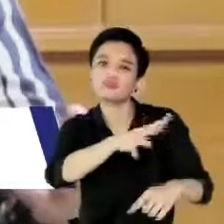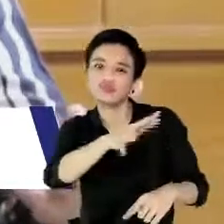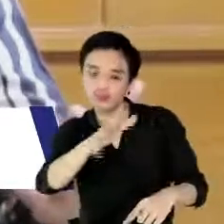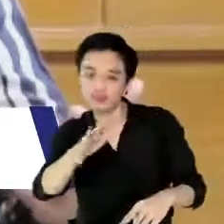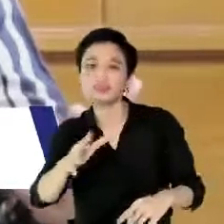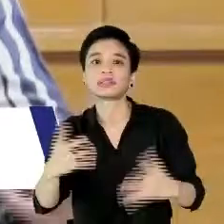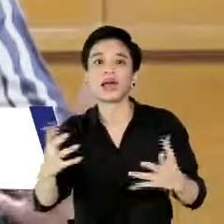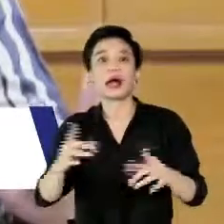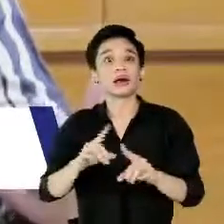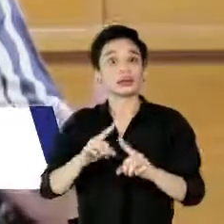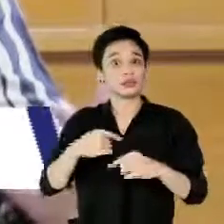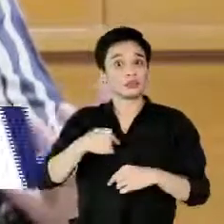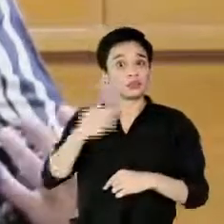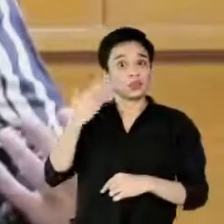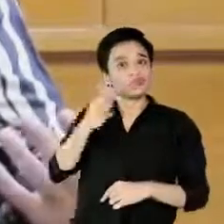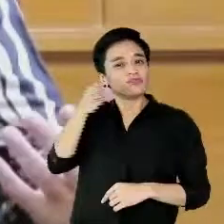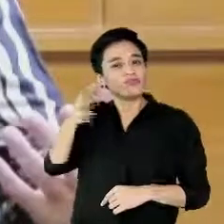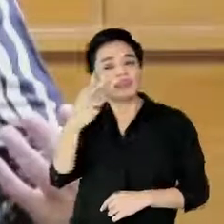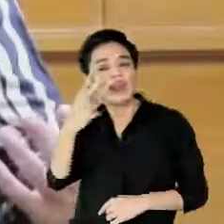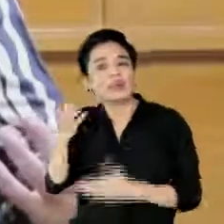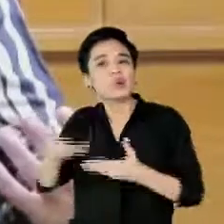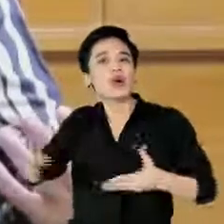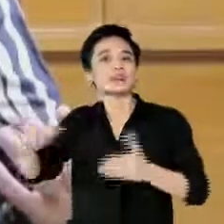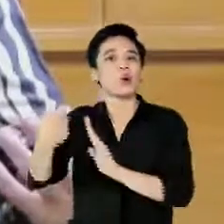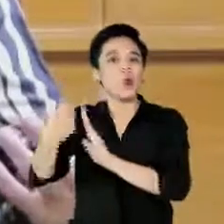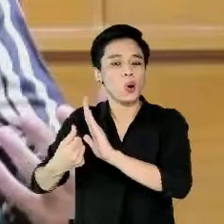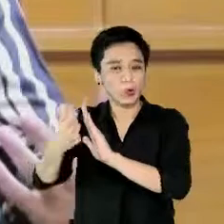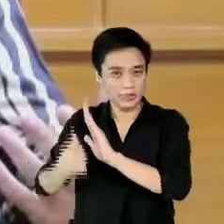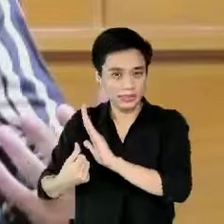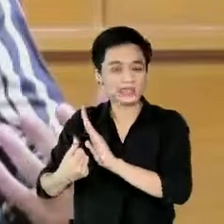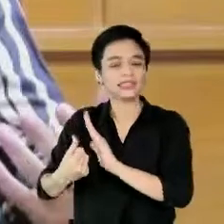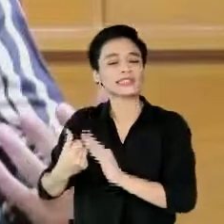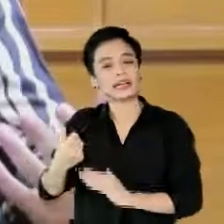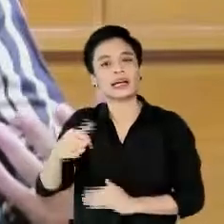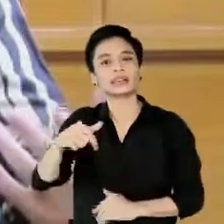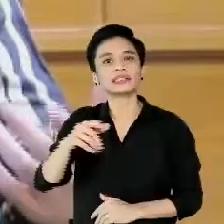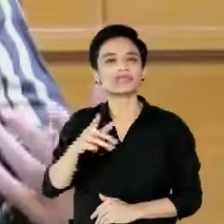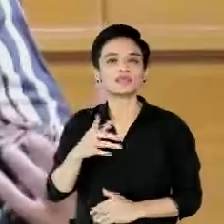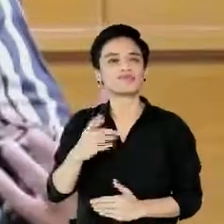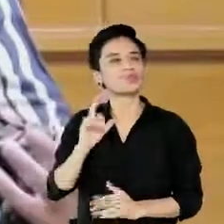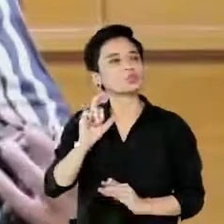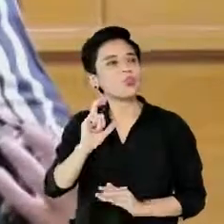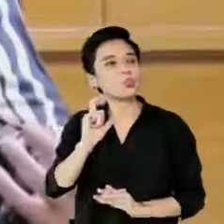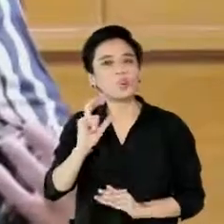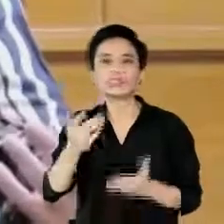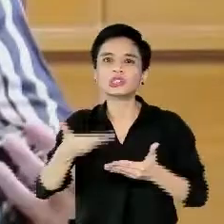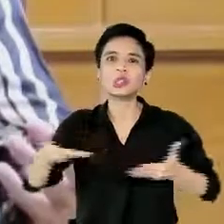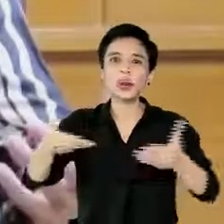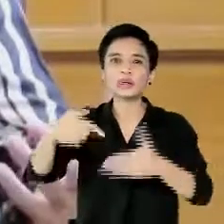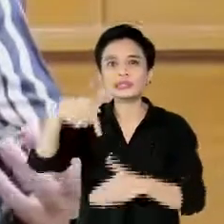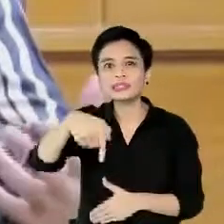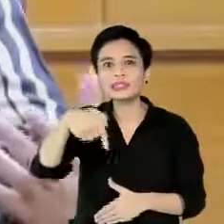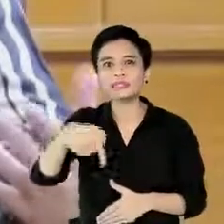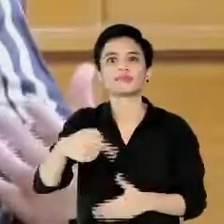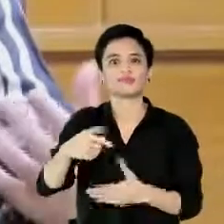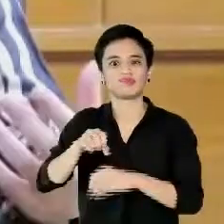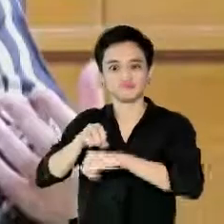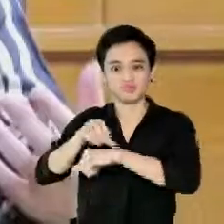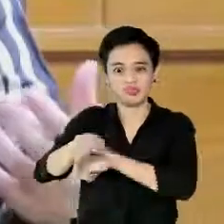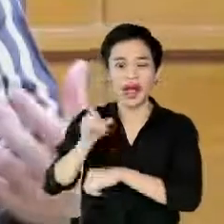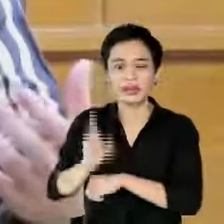mengenai ekonomi bisa atau seperti ini memang kita tentunya juga merasakan dampak dampak ekonominya